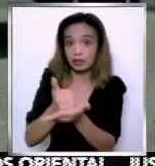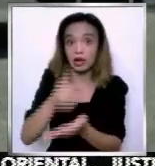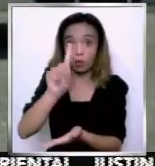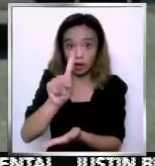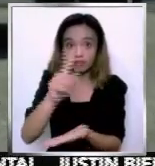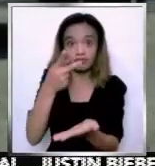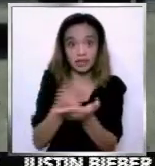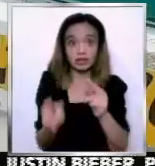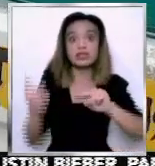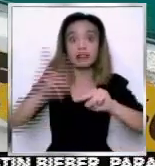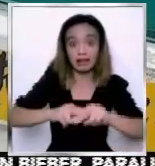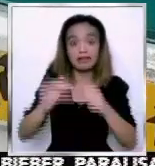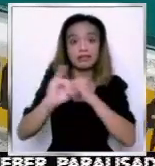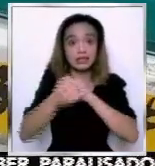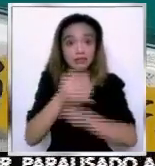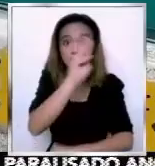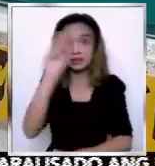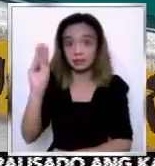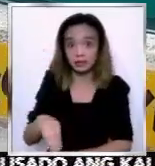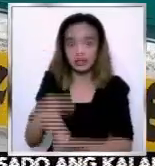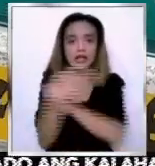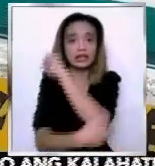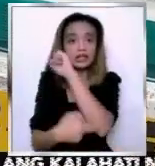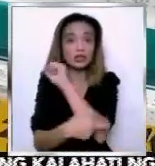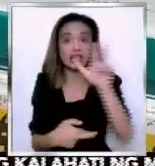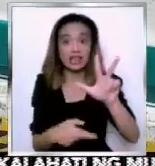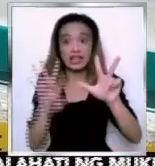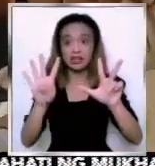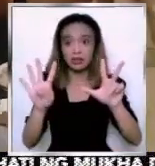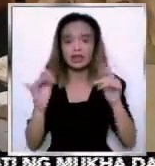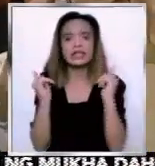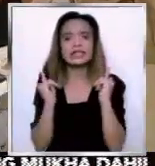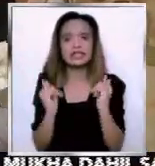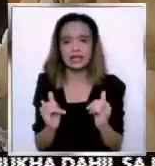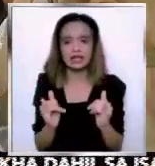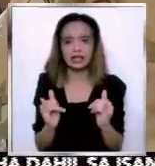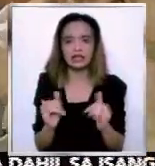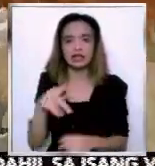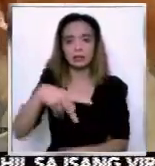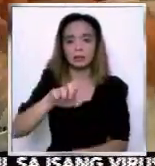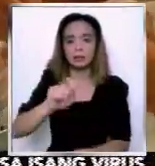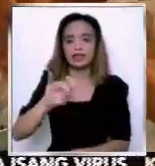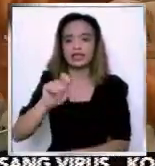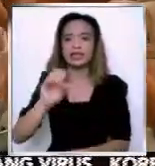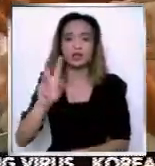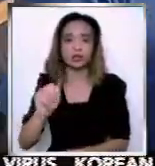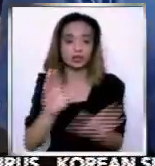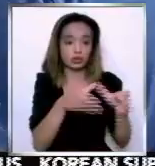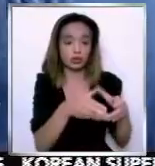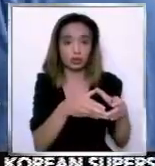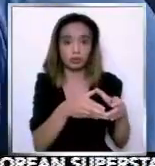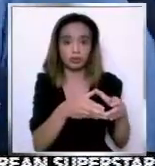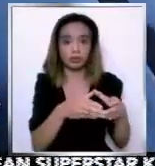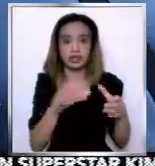mga jeep sa Metro Manila, Region 3 at 4, nakabinbin pa rin ang petisyon ng mga grupong utak, Pasang Mazda, AltoDAP